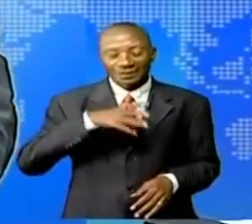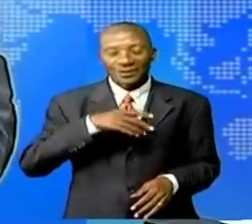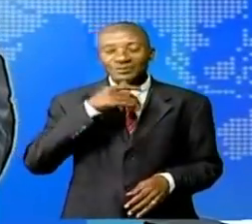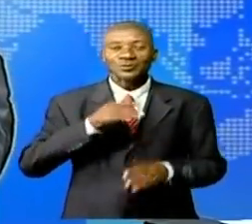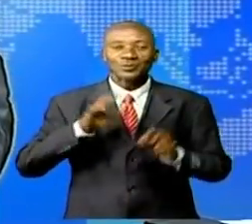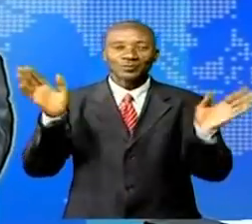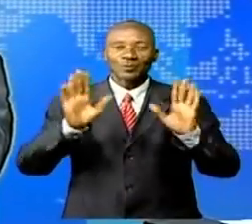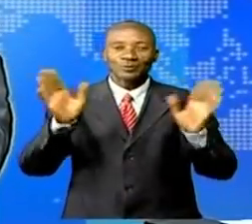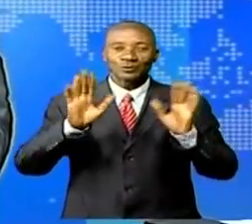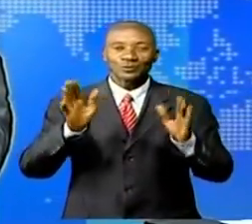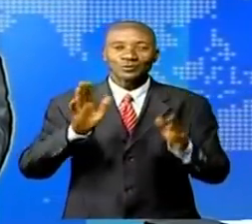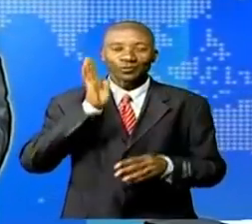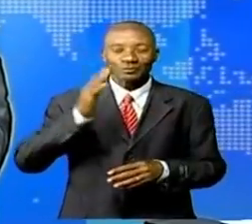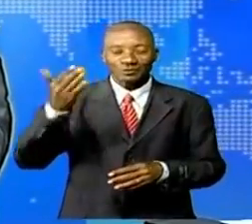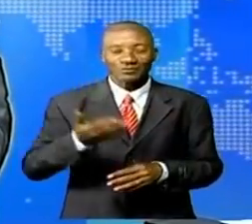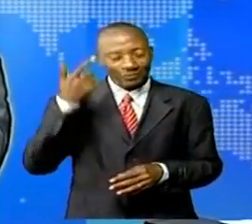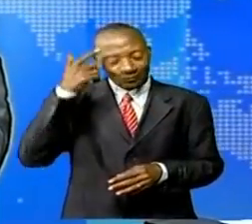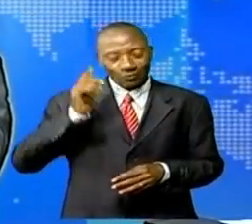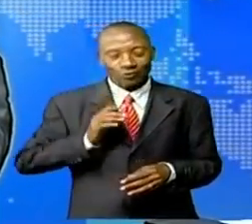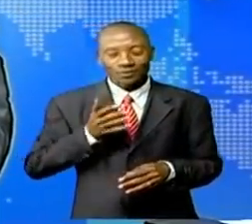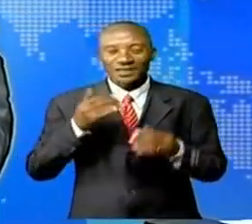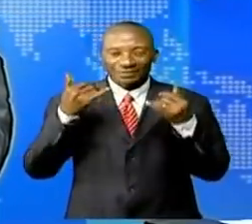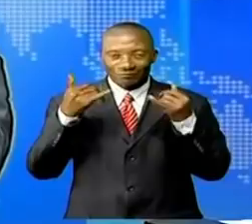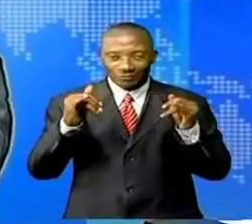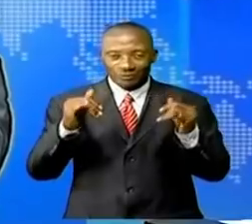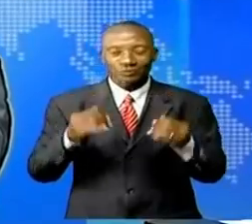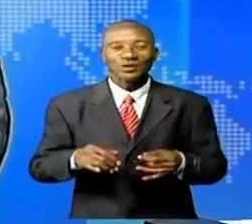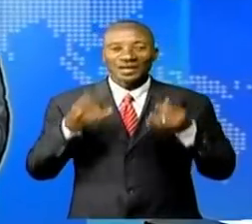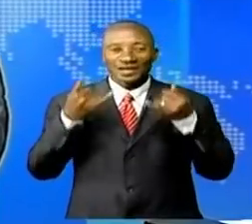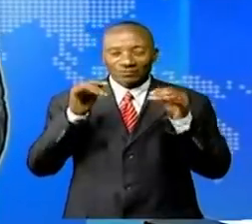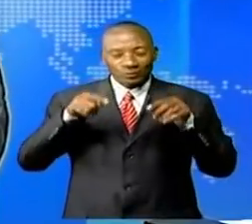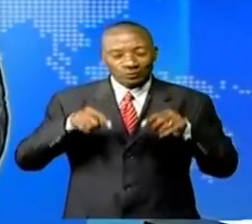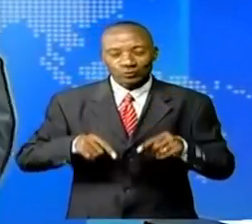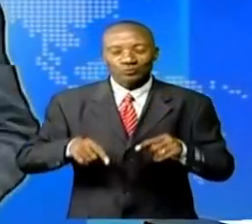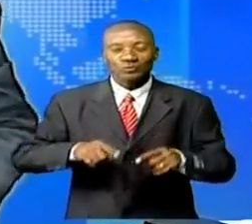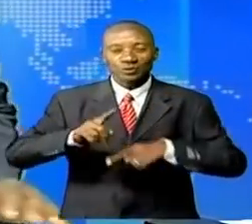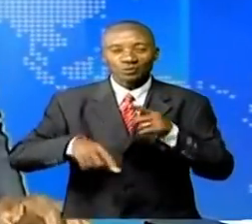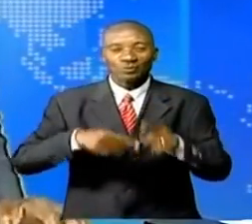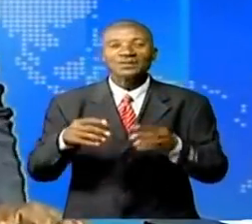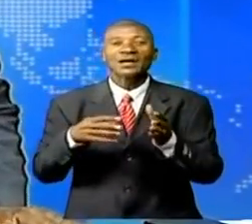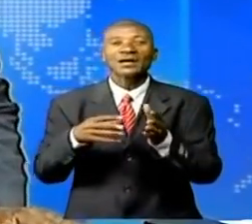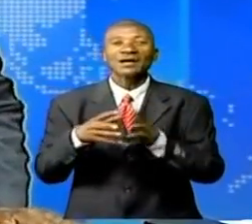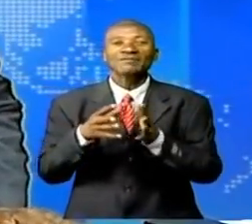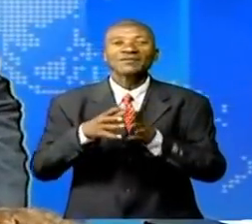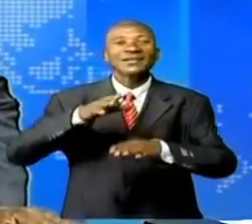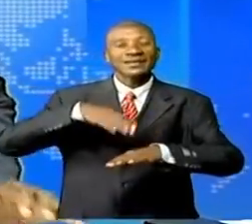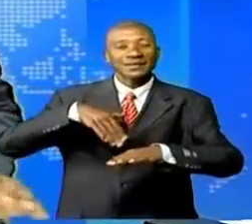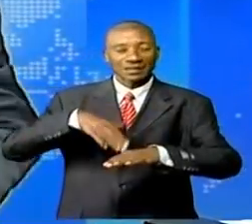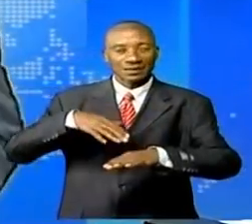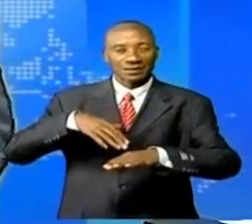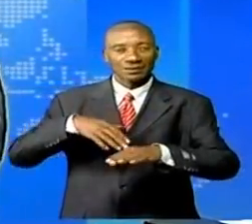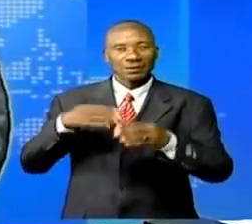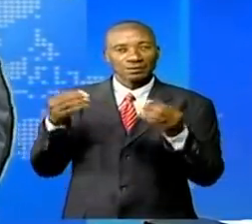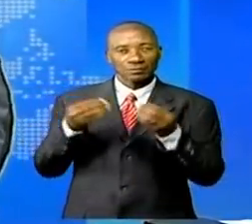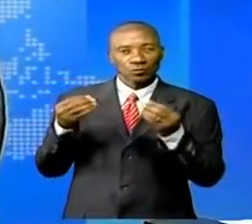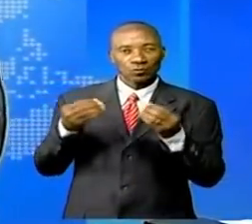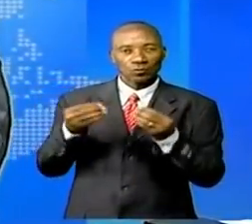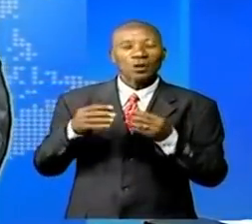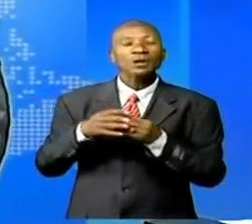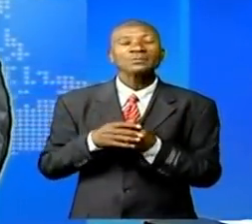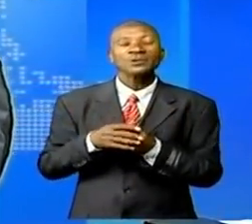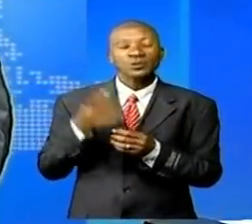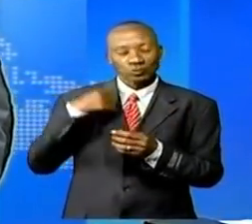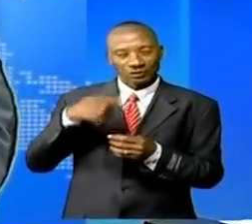Bonjour, nous débutons ce journal avec 30 minutes de retard. Vous le savez, c'est suite à la retransmission en direct